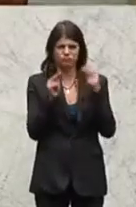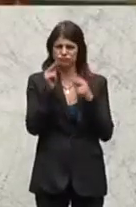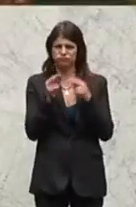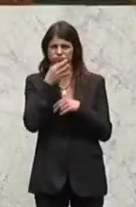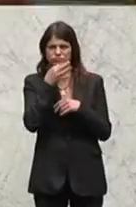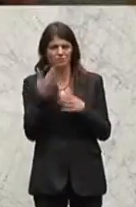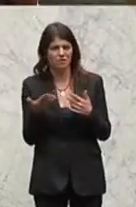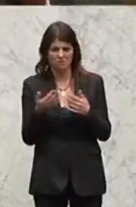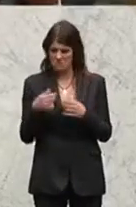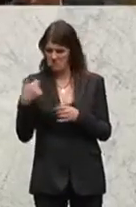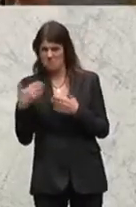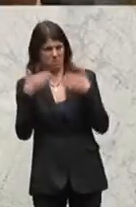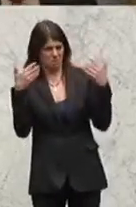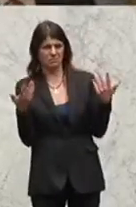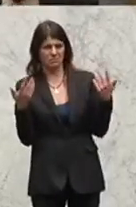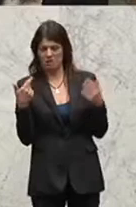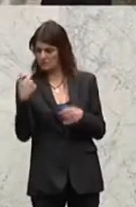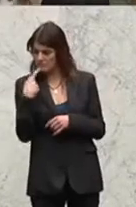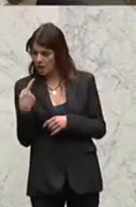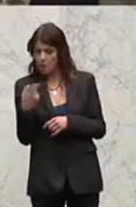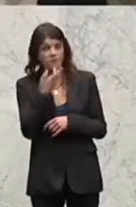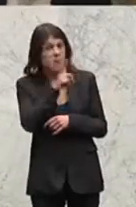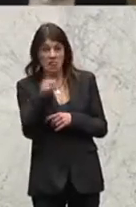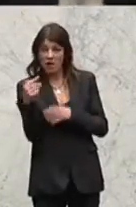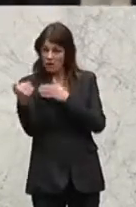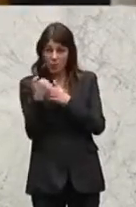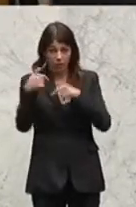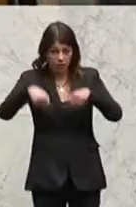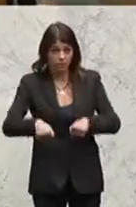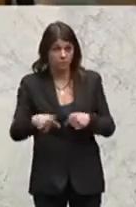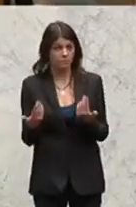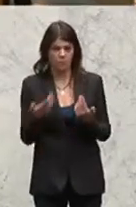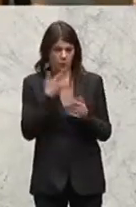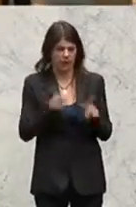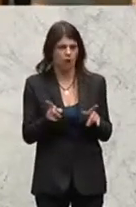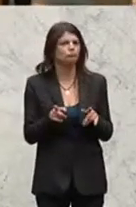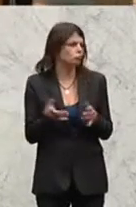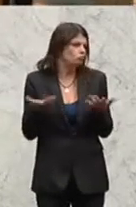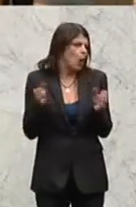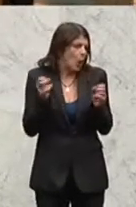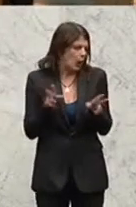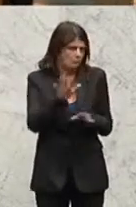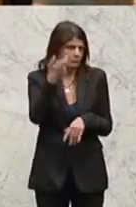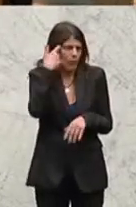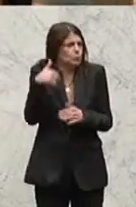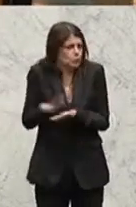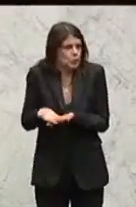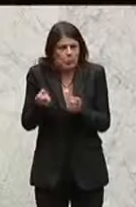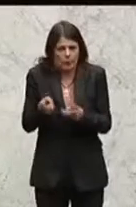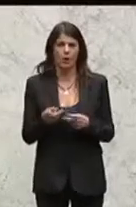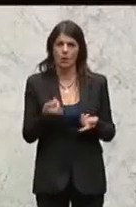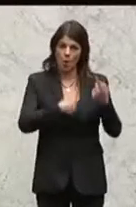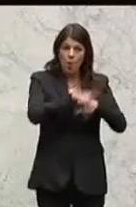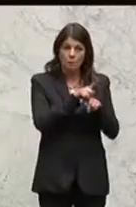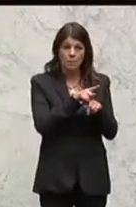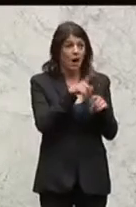sagen einerseits, Sie wollen nicht, dass die Flüchtlinge zu uns kommen. Das ist ja eine legitime Ansicht, die kann man ja haben. Umgekehrt, wenn wir